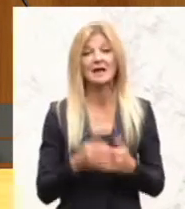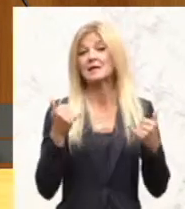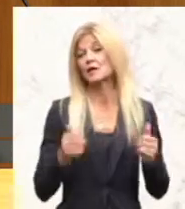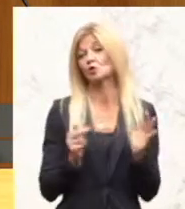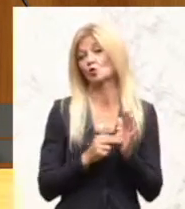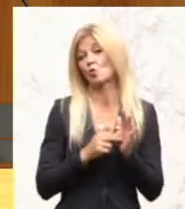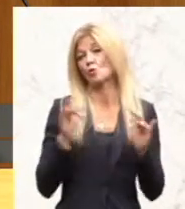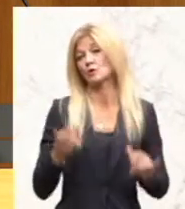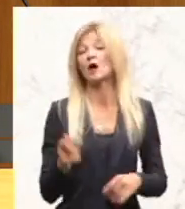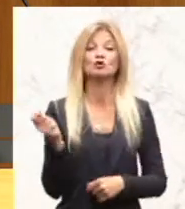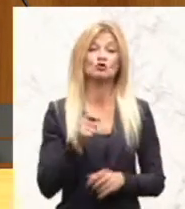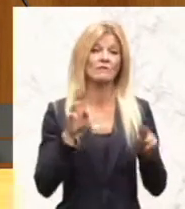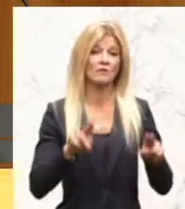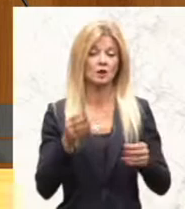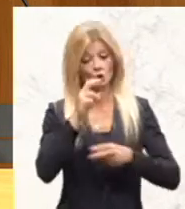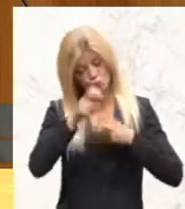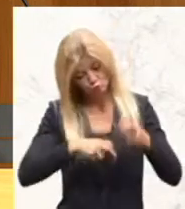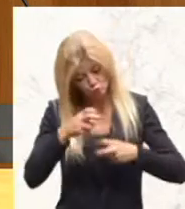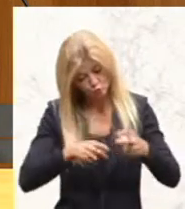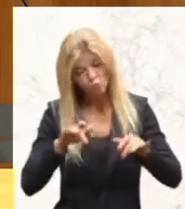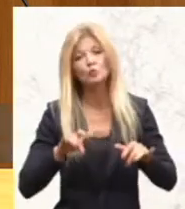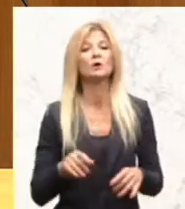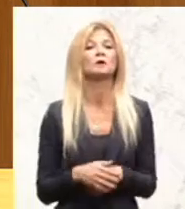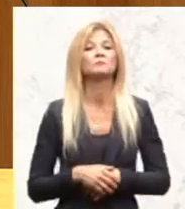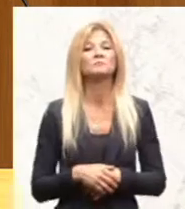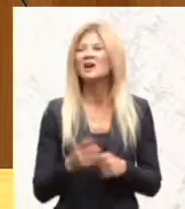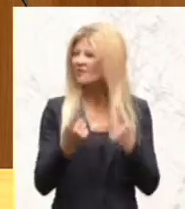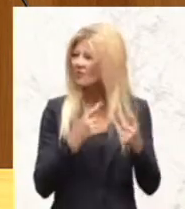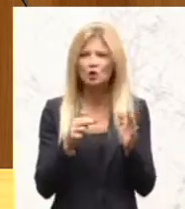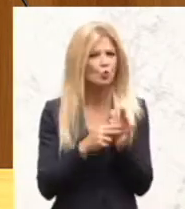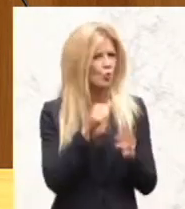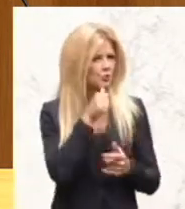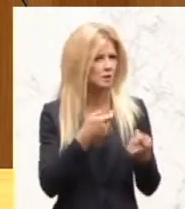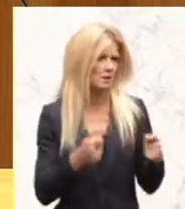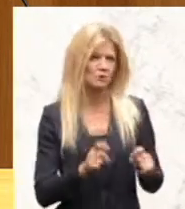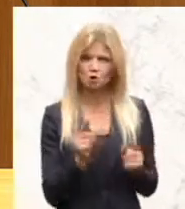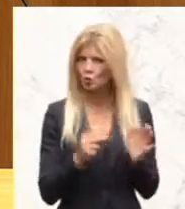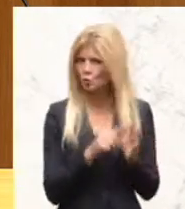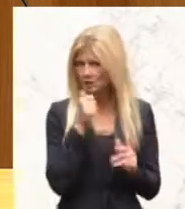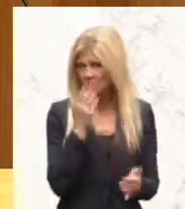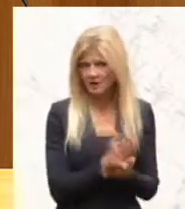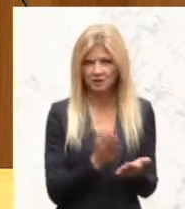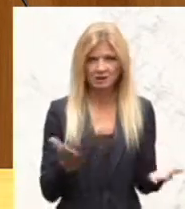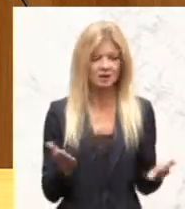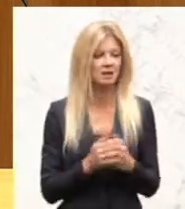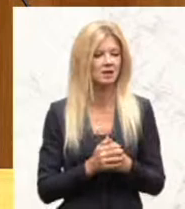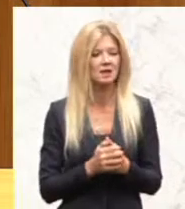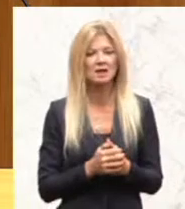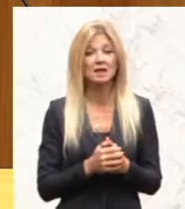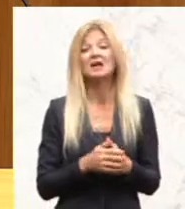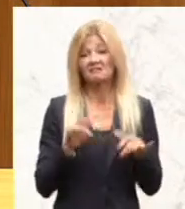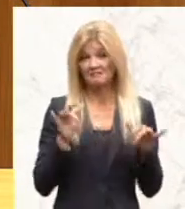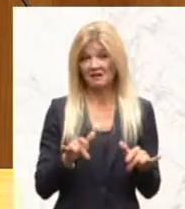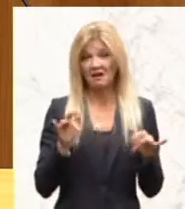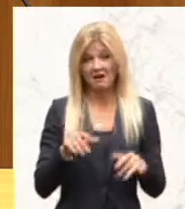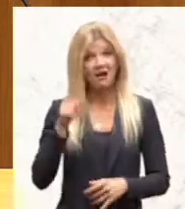im Gang. Das Verfahren ist noch immer nicht abgeschlossen. Es besteht ja der begründete Verdacht,